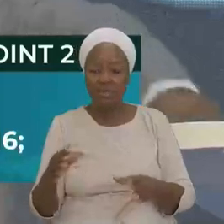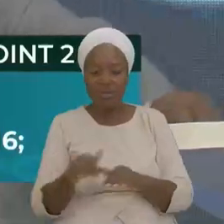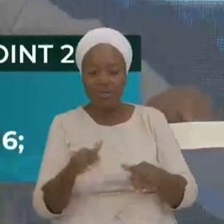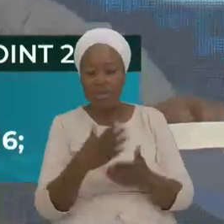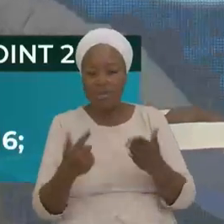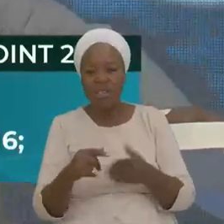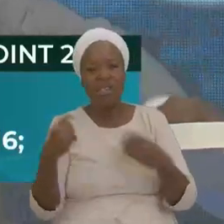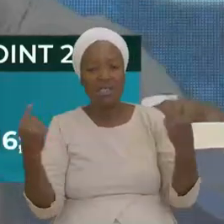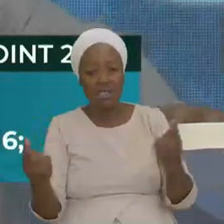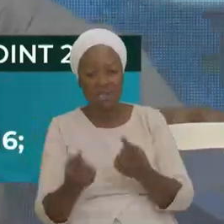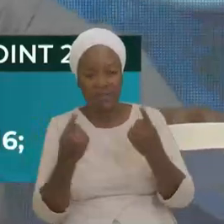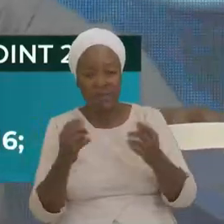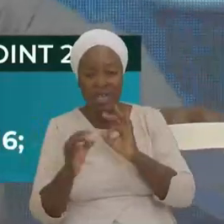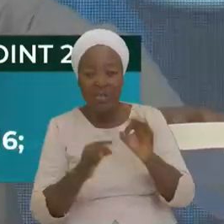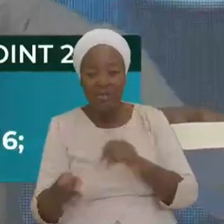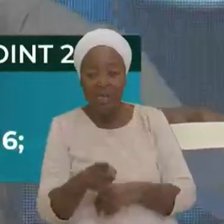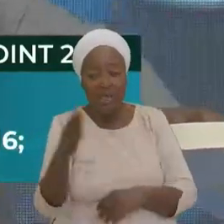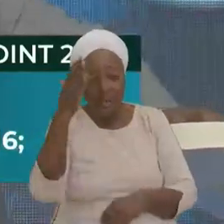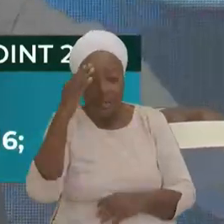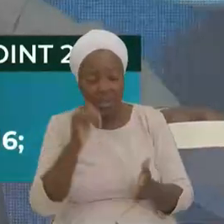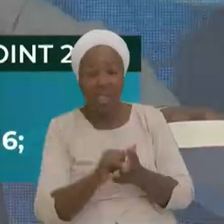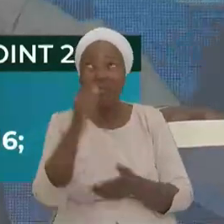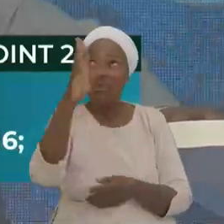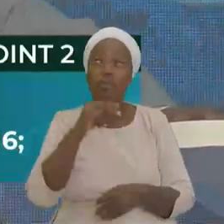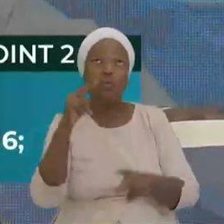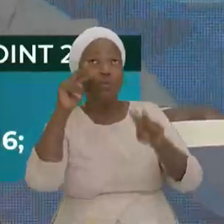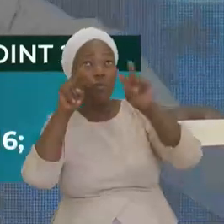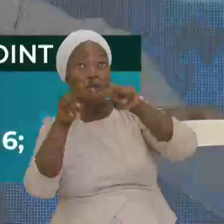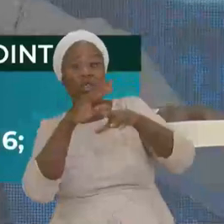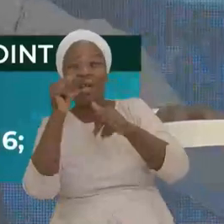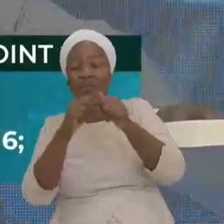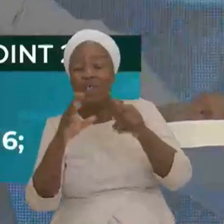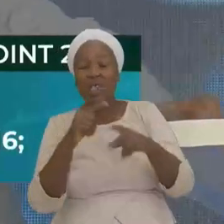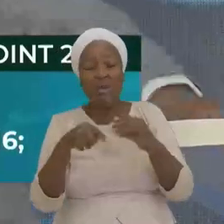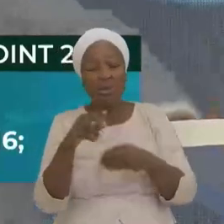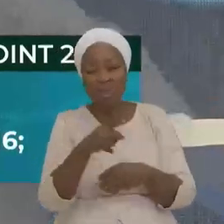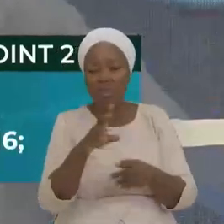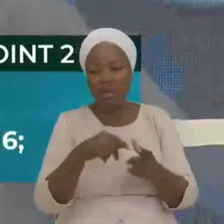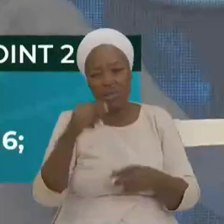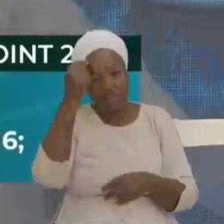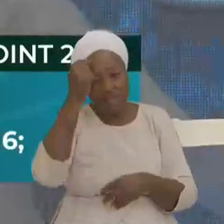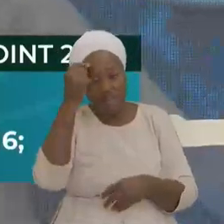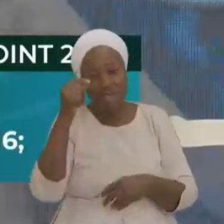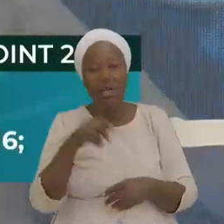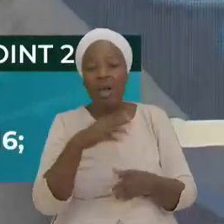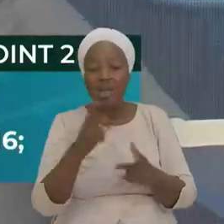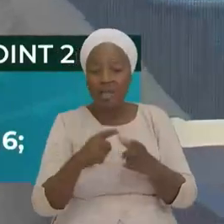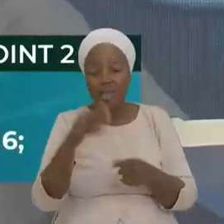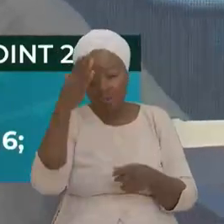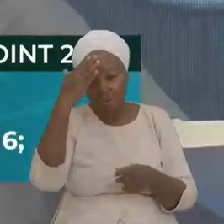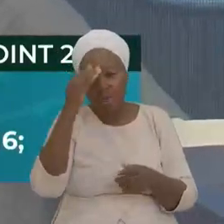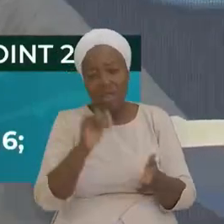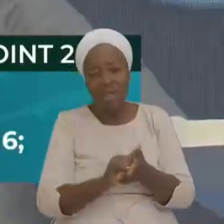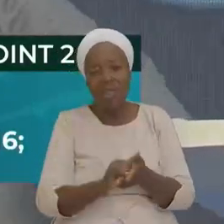qui souillent. Ils pensent à des choses pécheresses. S'ils savaient que Dieu observait